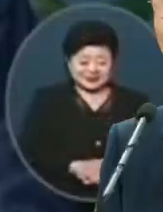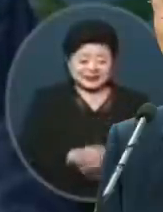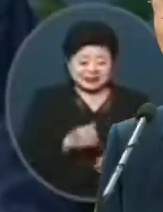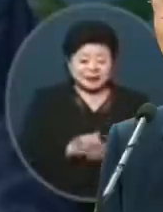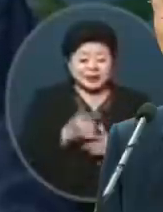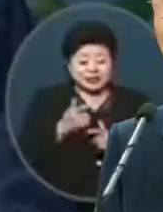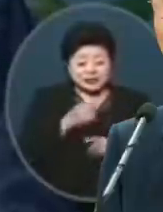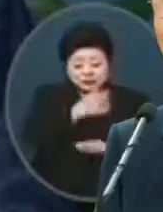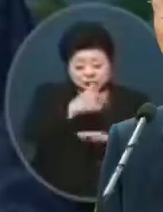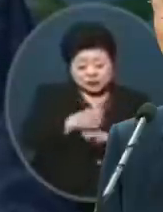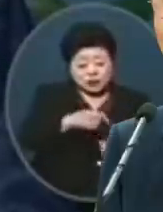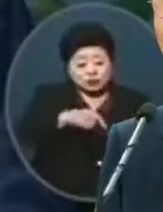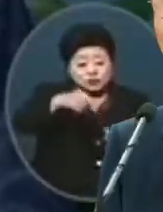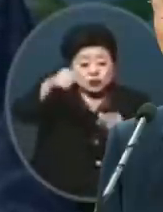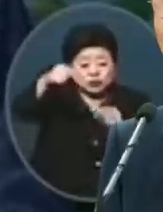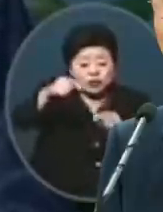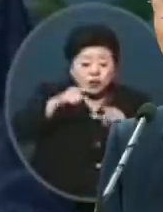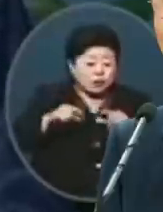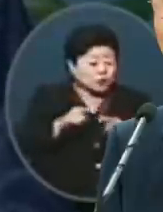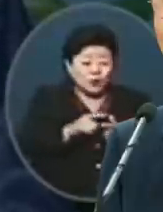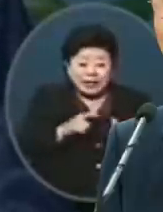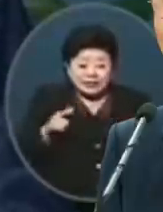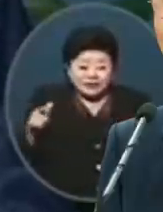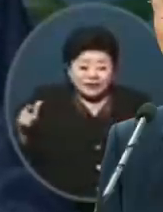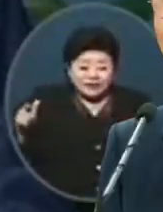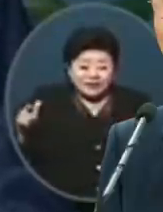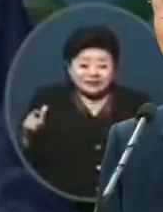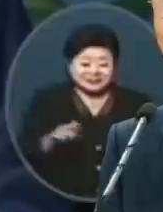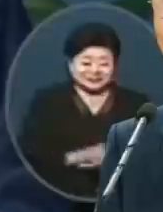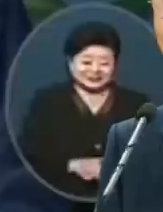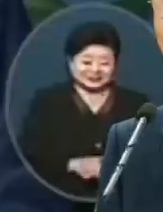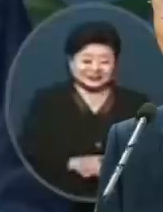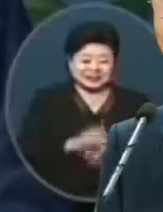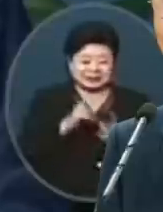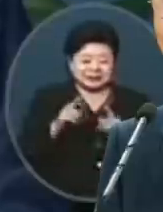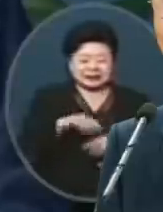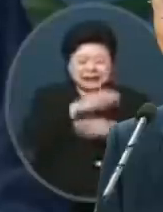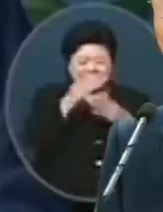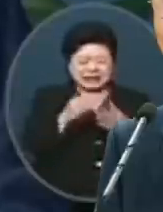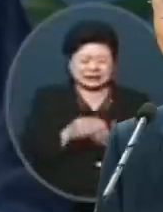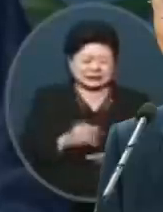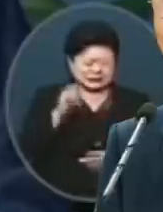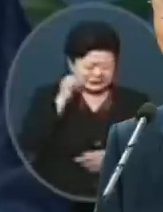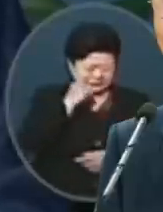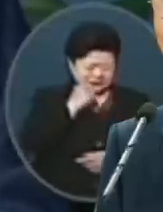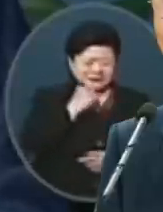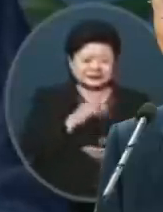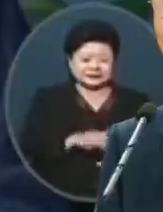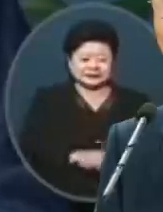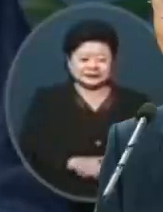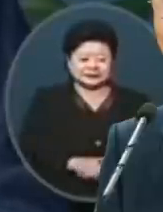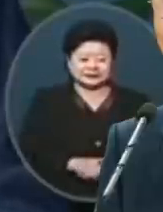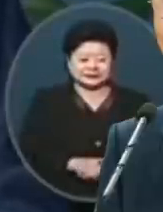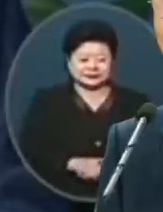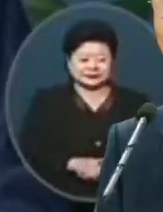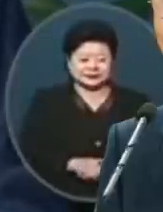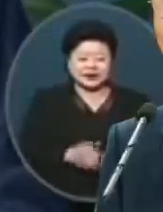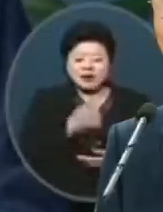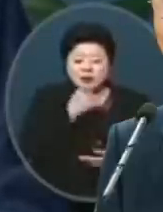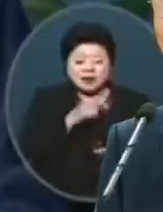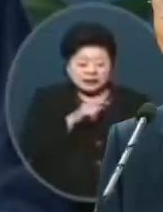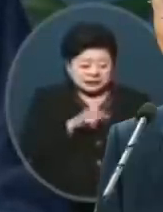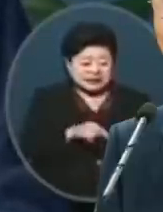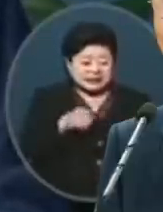그러므로 예수 그리스도의 구원이라는 것이 보통 구원이 아닙니다. 말로 다 할 수 없는 크신 은혜인 것입니다. 로마서